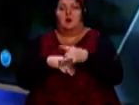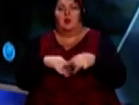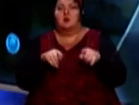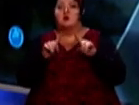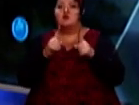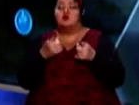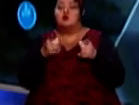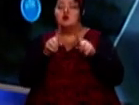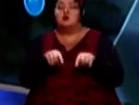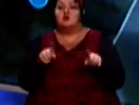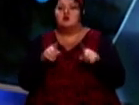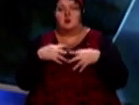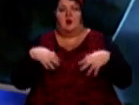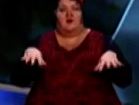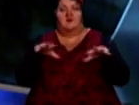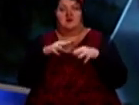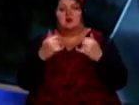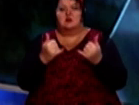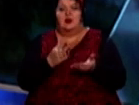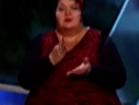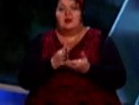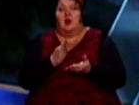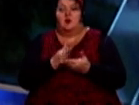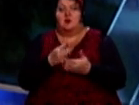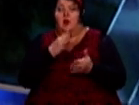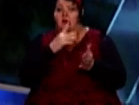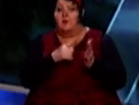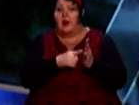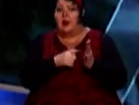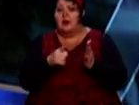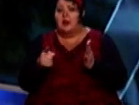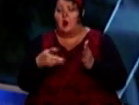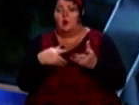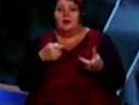що ми всі з вами зараз знаходимося в період